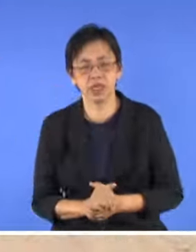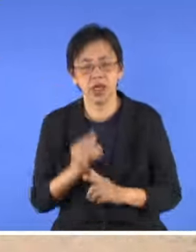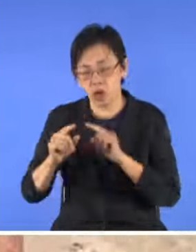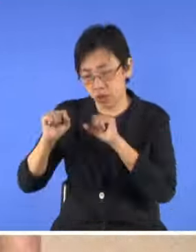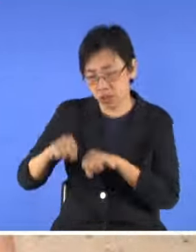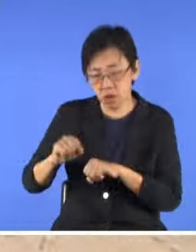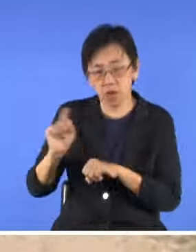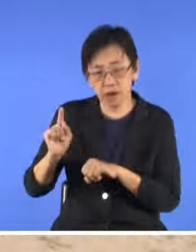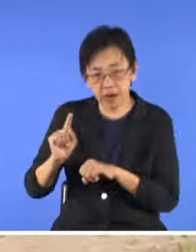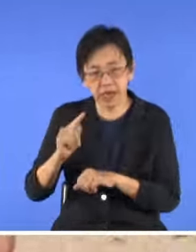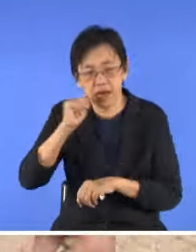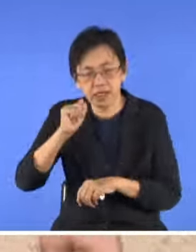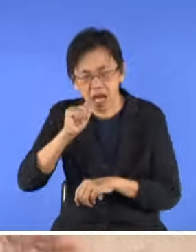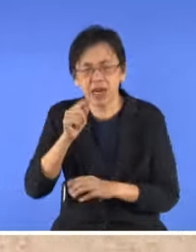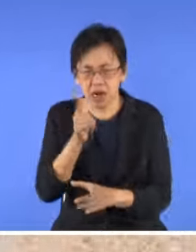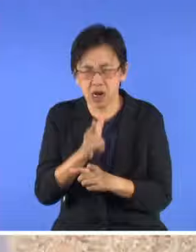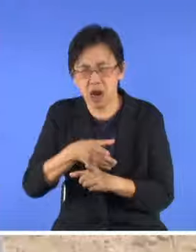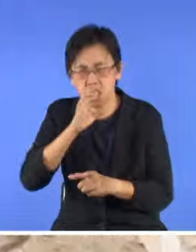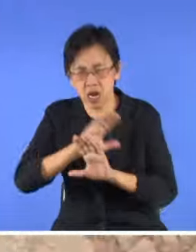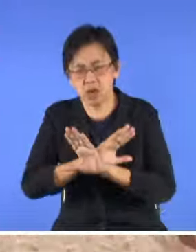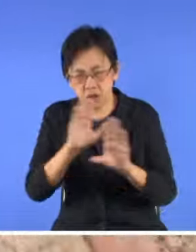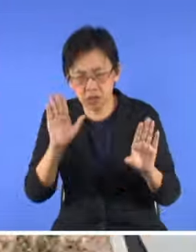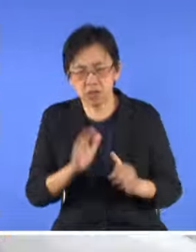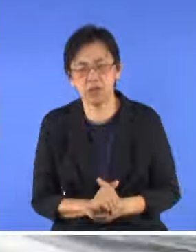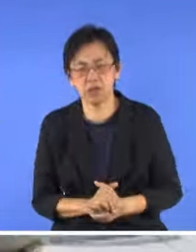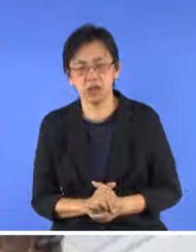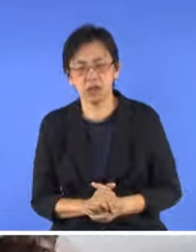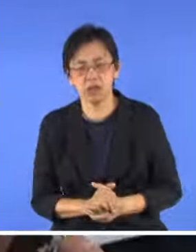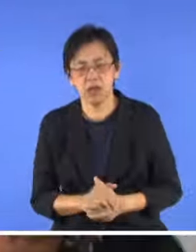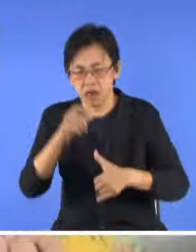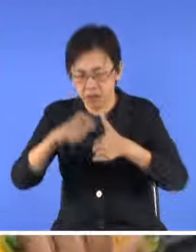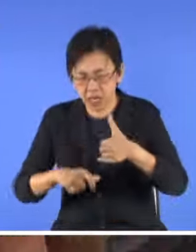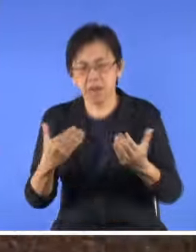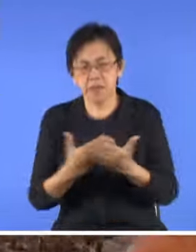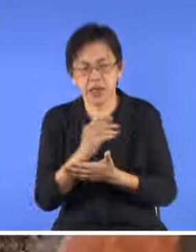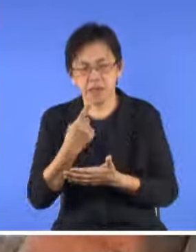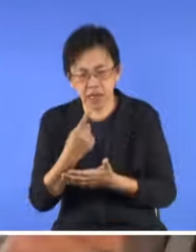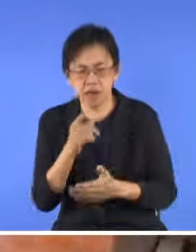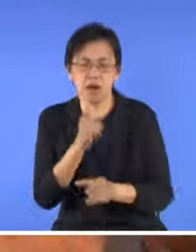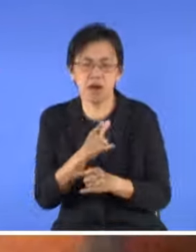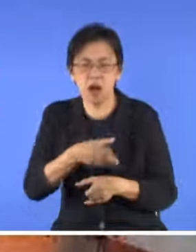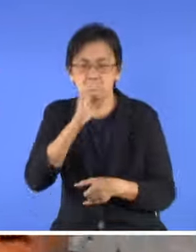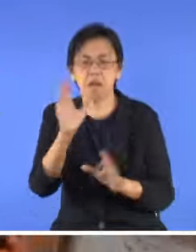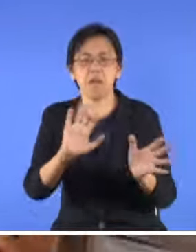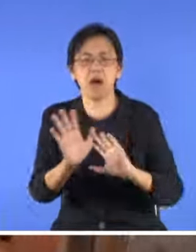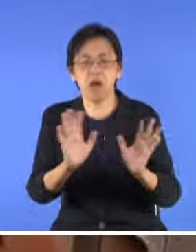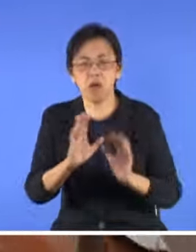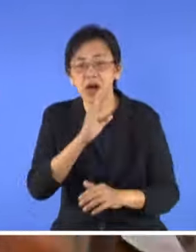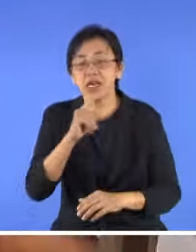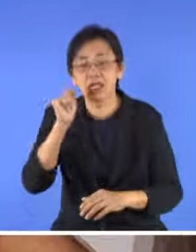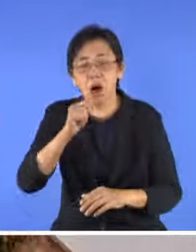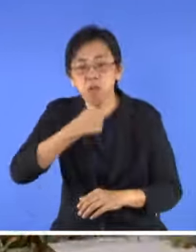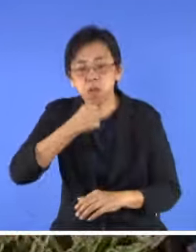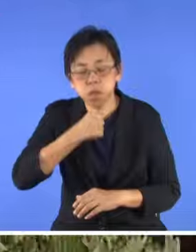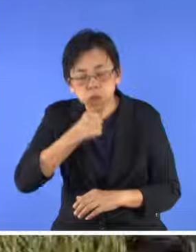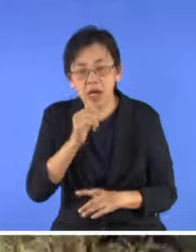ตานะบอกว่าตาเนี่ยเลิกดื่มนะให้เปลี่ยนเปลี่ยนนิสัยเปลี่ยนพฤติกรรมเนี่ยเลิกดื่มนะถ้าตาเลิกดื่มได้เมื่อ